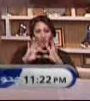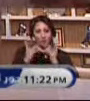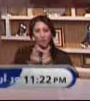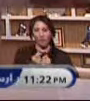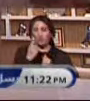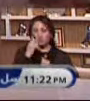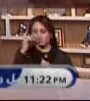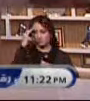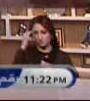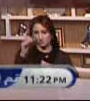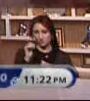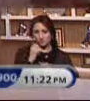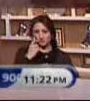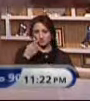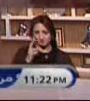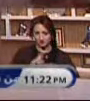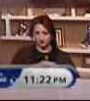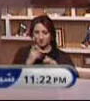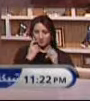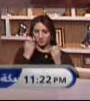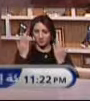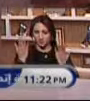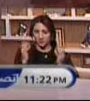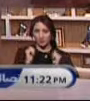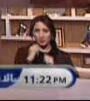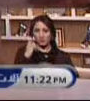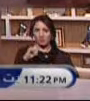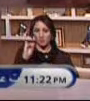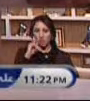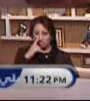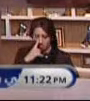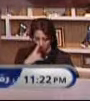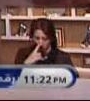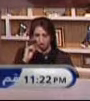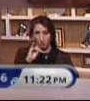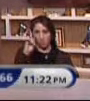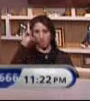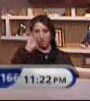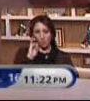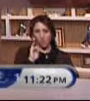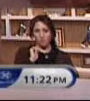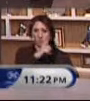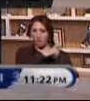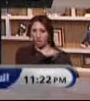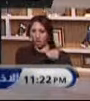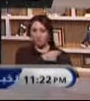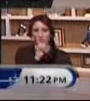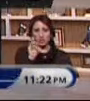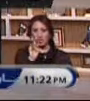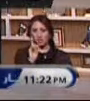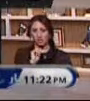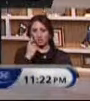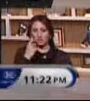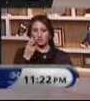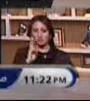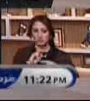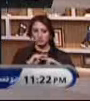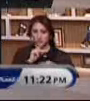في حضرتك. ربنا المستعان، ربنا يجعلنا نقيم في طاعته بعيدا عن معصية إن شاء الله. آمين يا رب. مولانا فضلتك